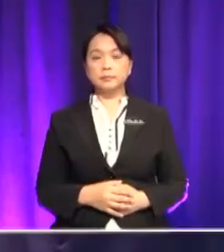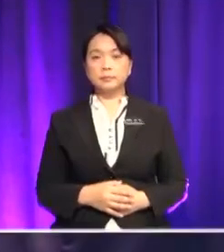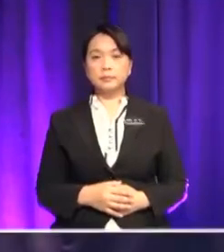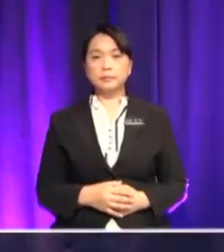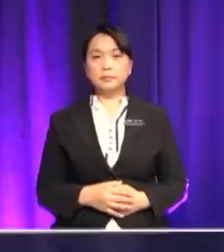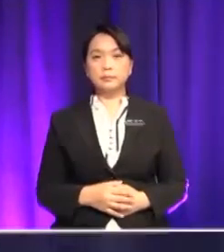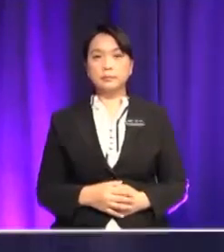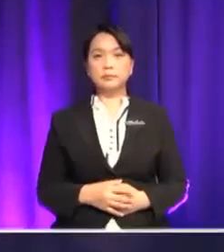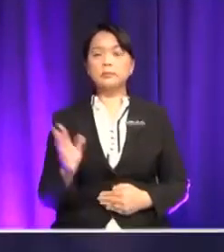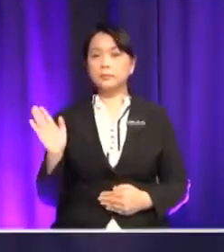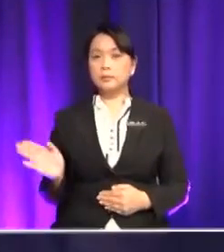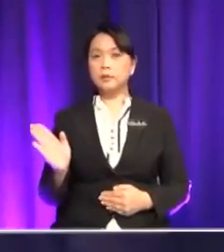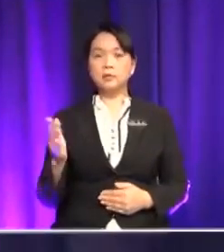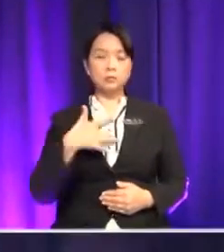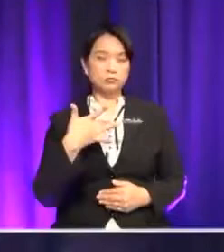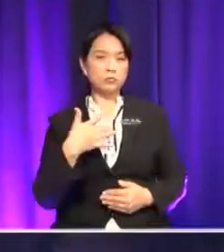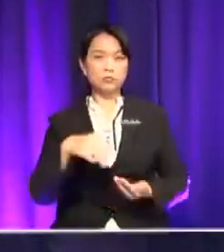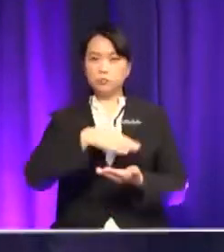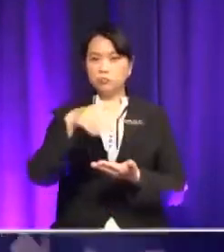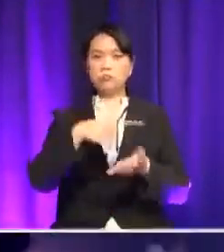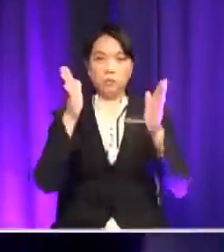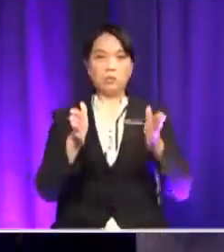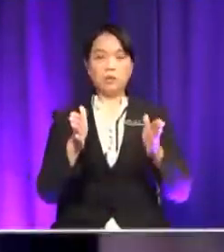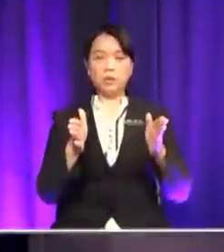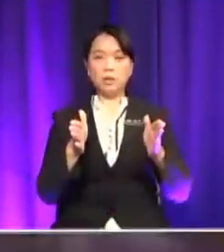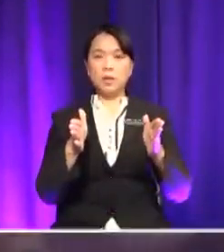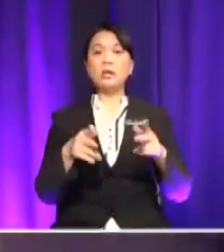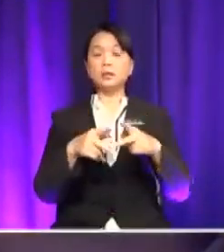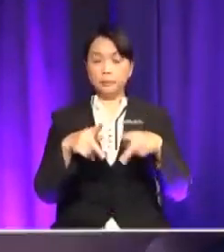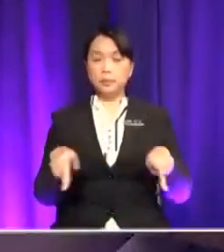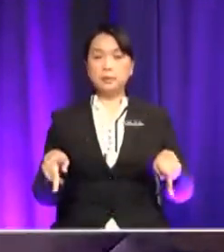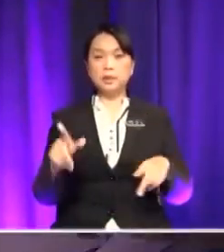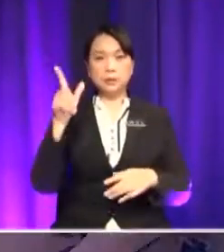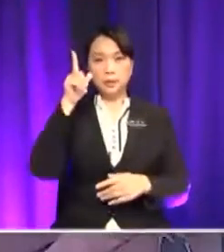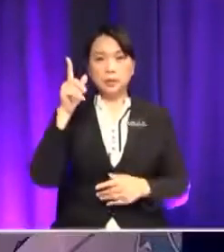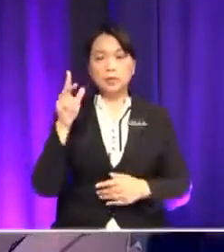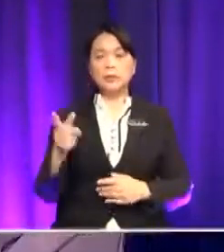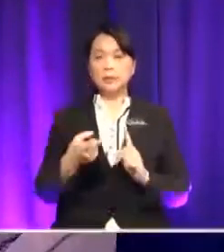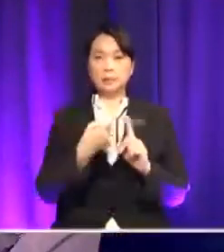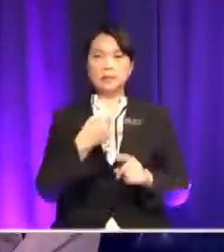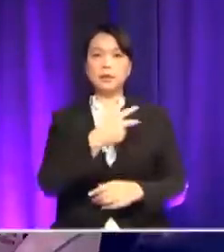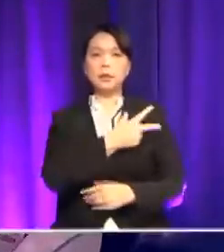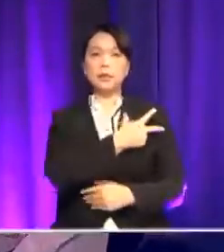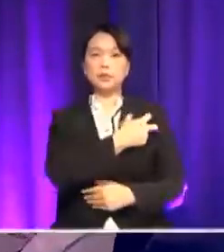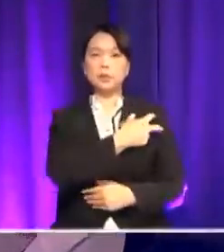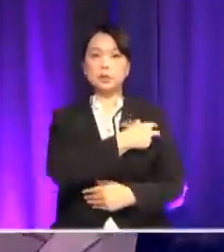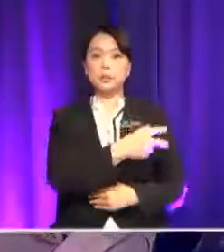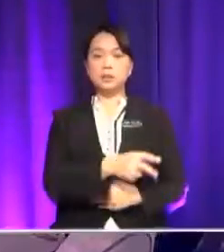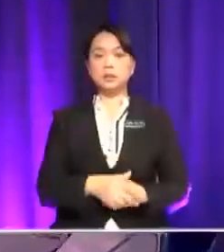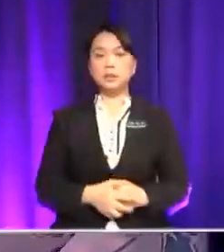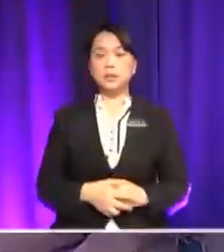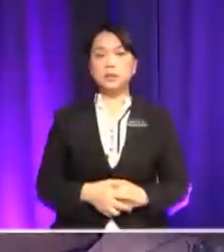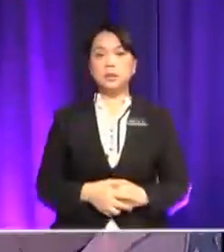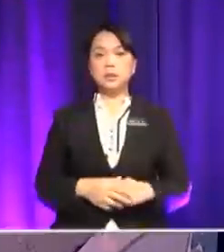rasa semua orang pernah lihat bumbung ini. Dia daripada Indonesia. Daripada Indonesia. So, ini bumbung